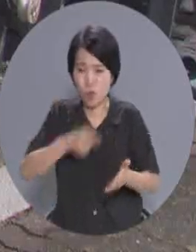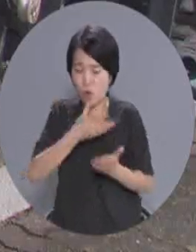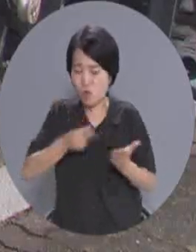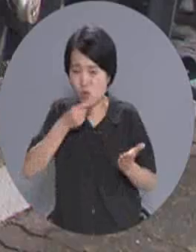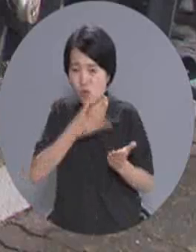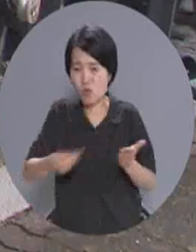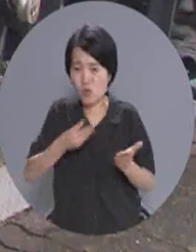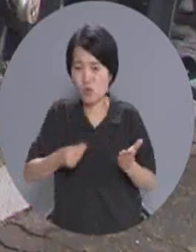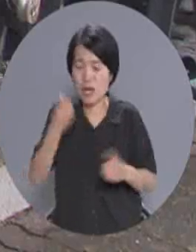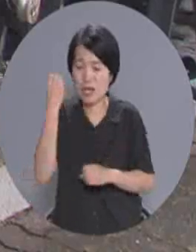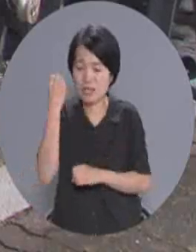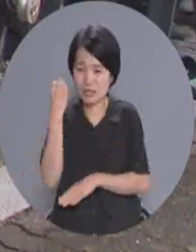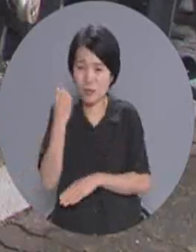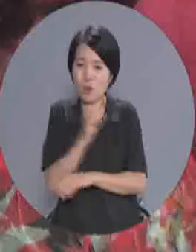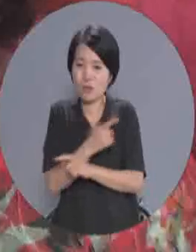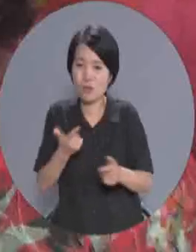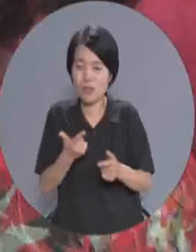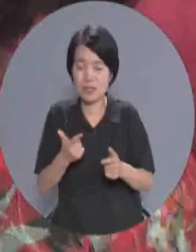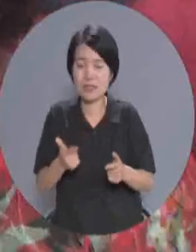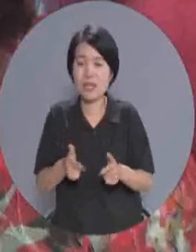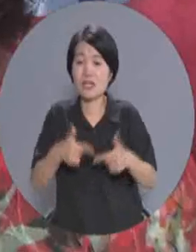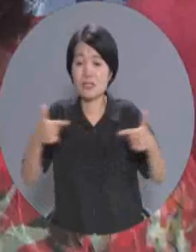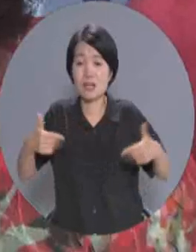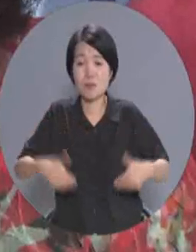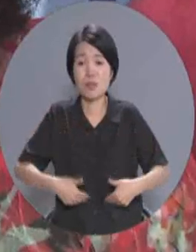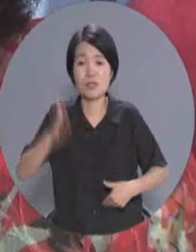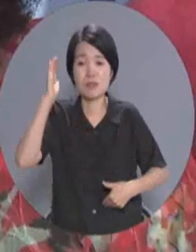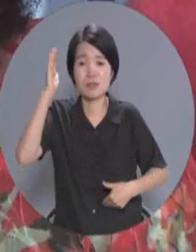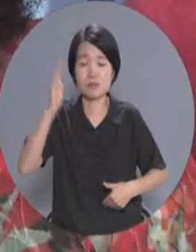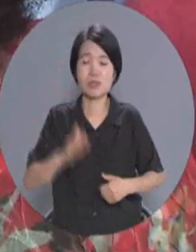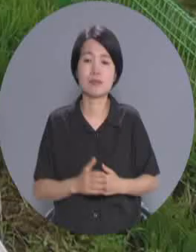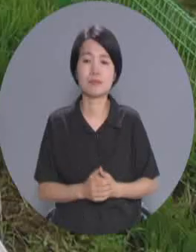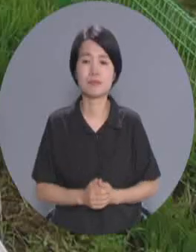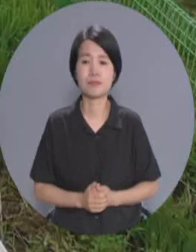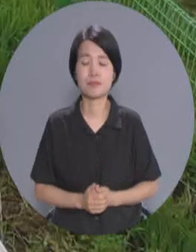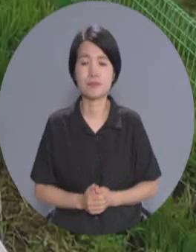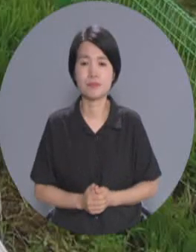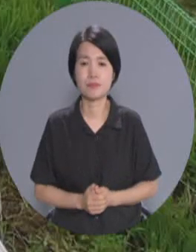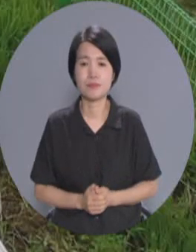농업 기반 시설을 확대해야 한다고 덧붙였습니다.